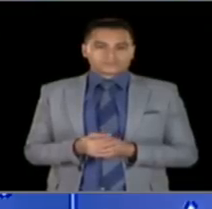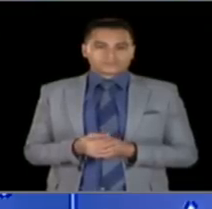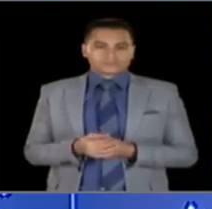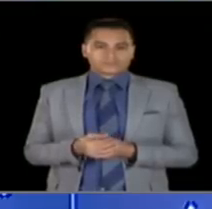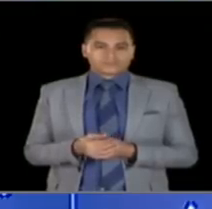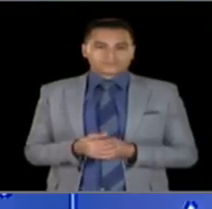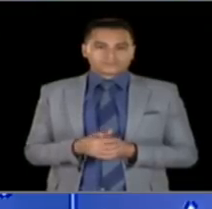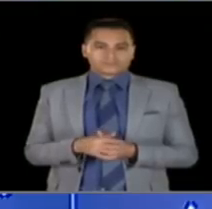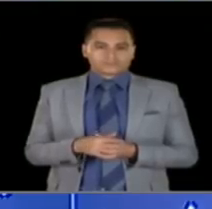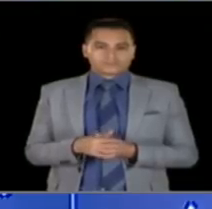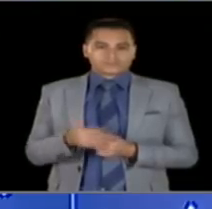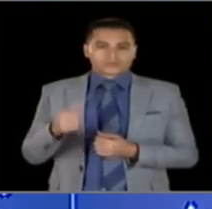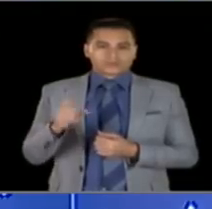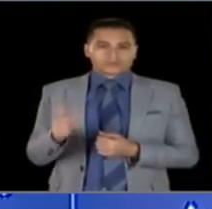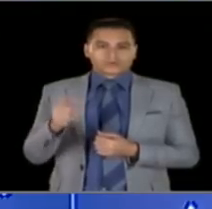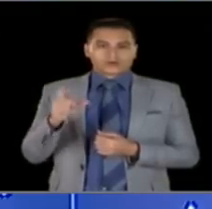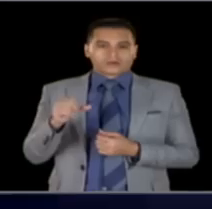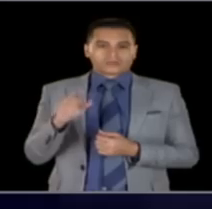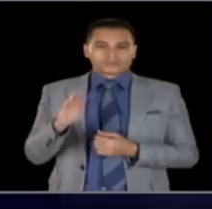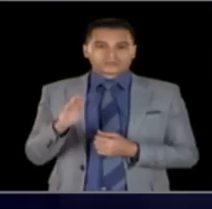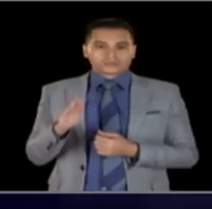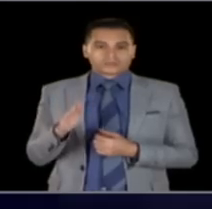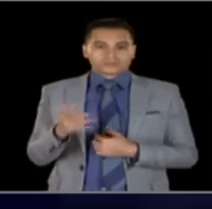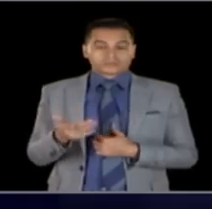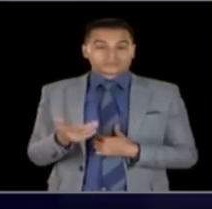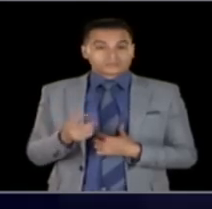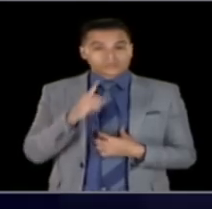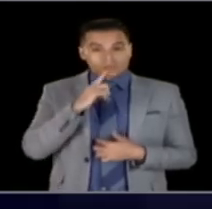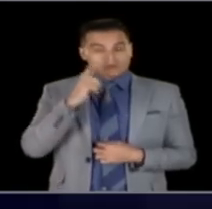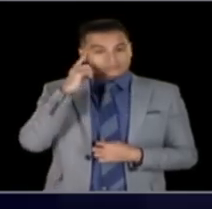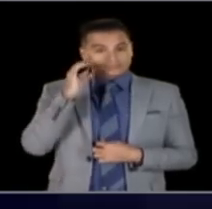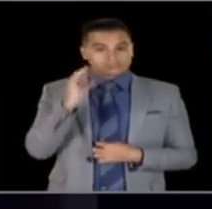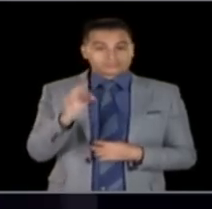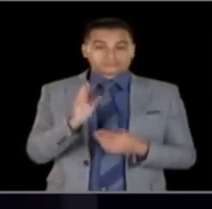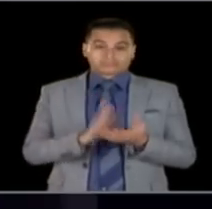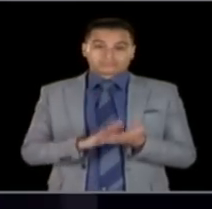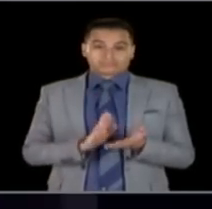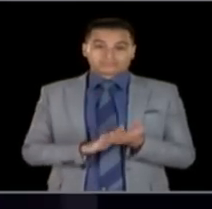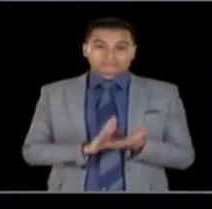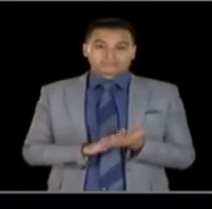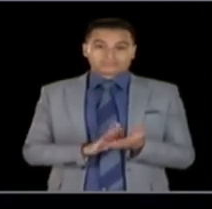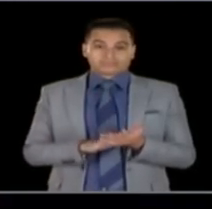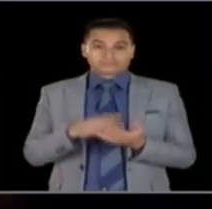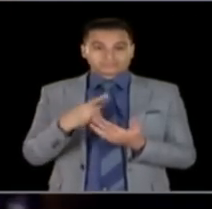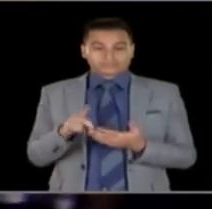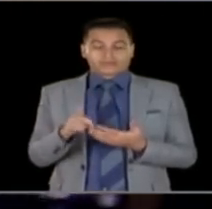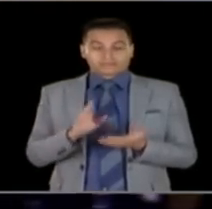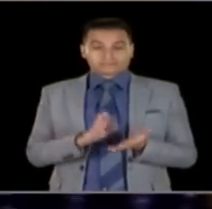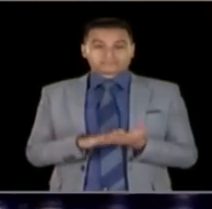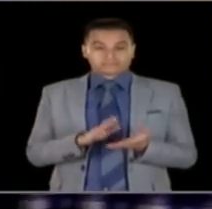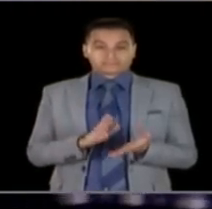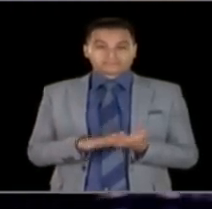لأورانوس. والله برافو عليك. والله برافو عليك.